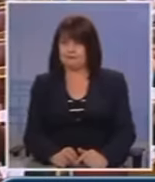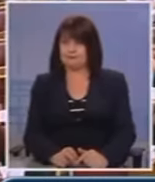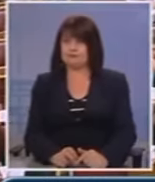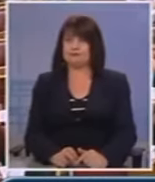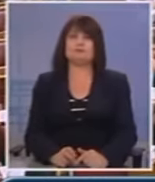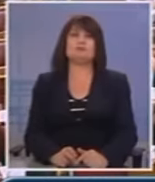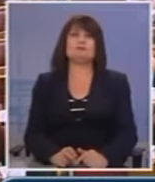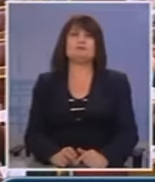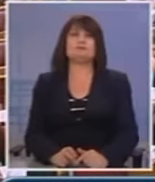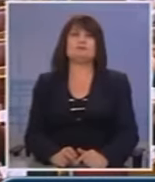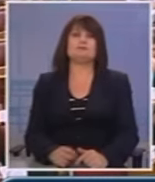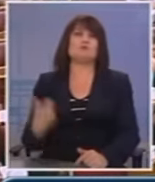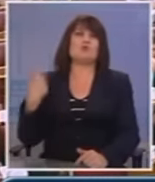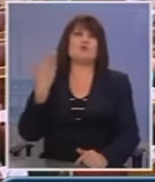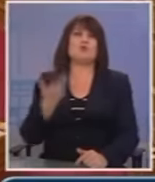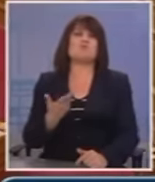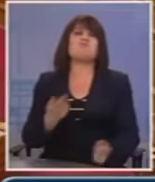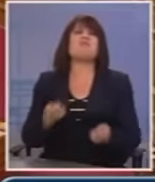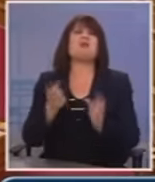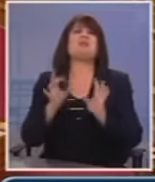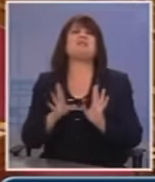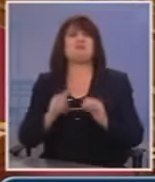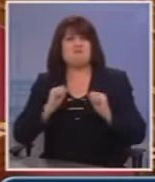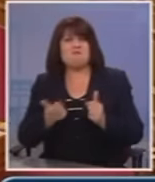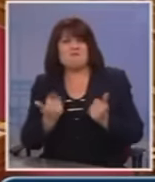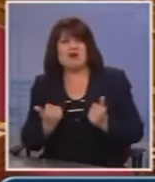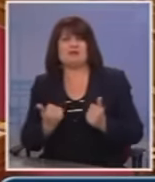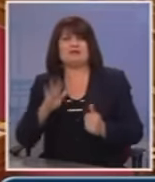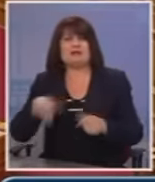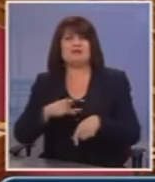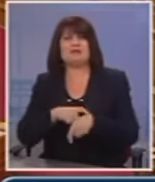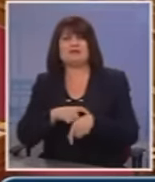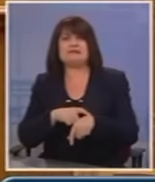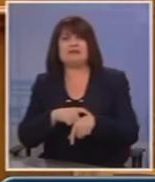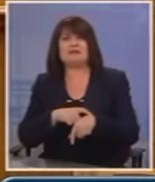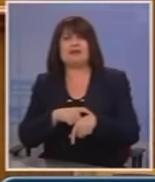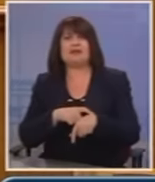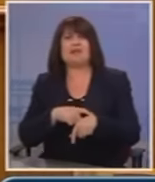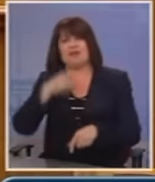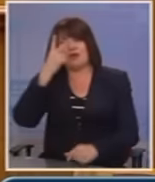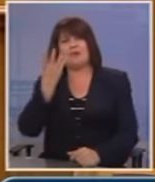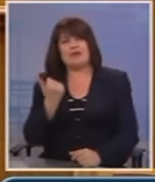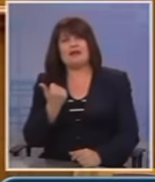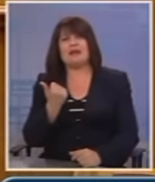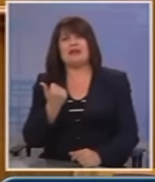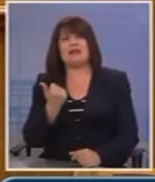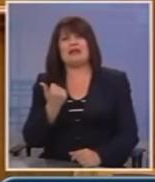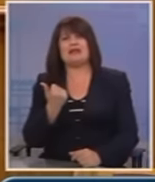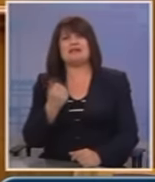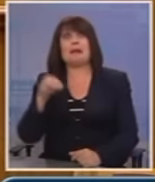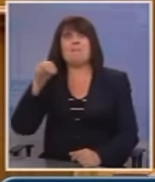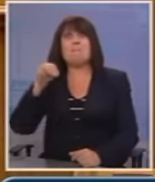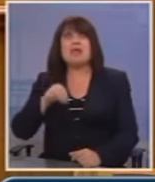Σταθήκατε άβουλοι όλο αυτό το διάστημα. Άτολμοι και την ίστα τη στιγμή δεν έχετε το δικαίωμα να είστε και μοιραίοι.